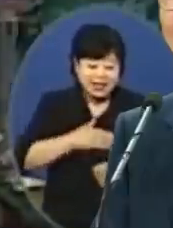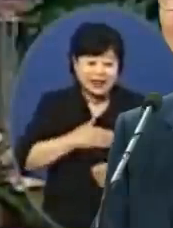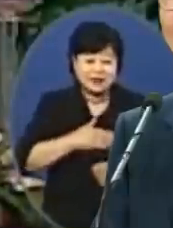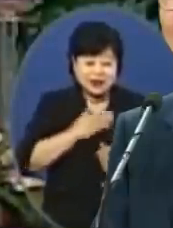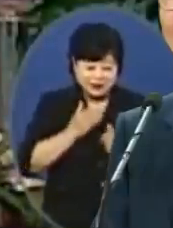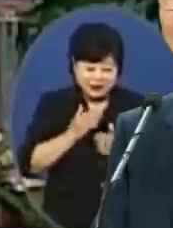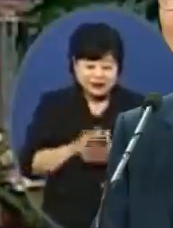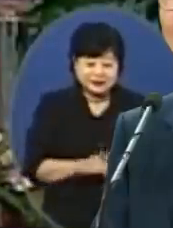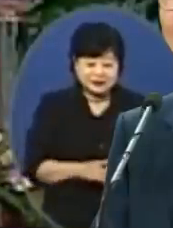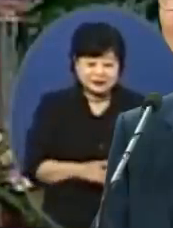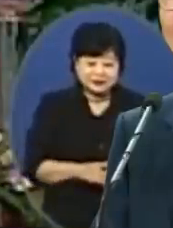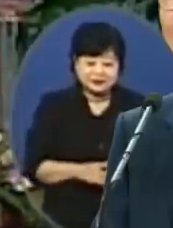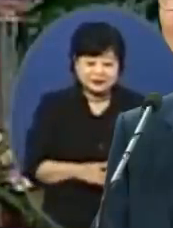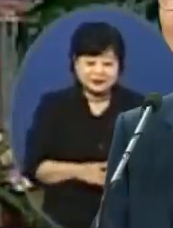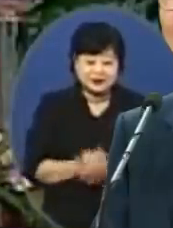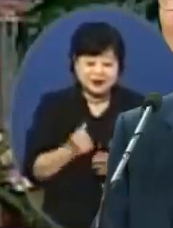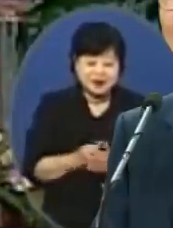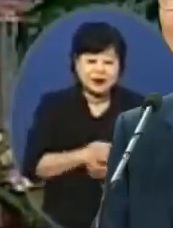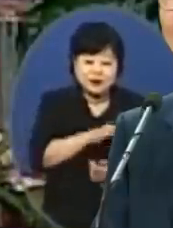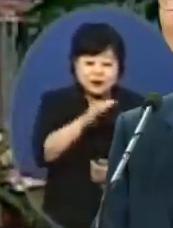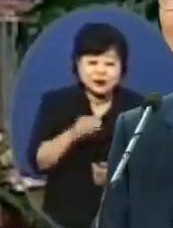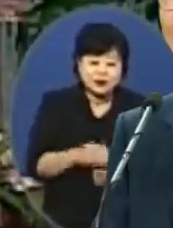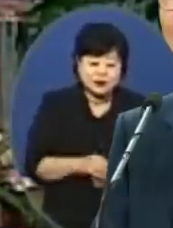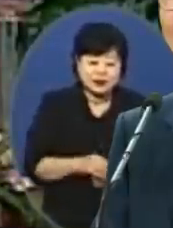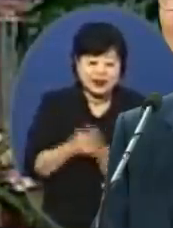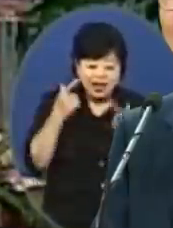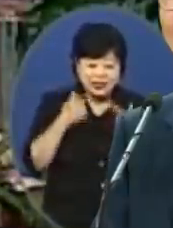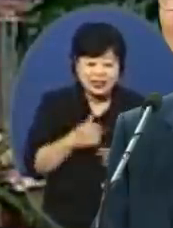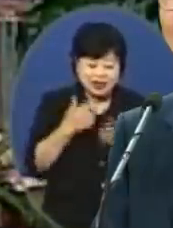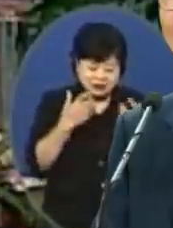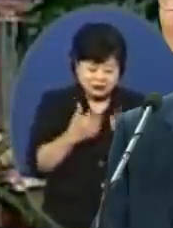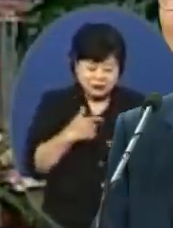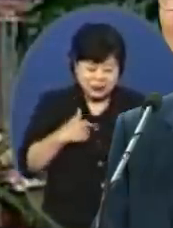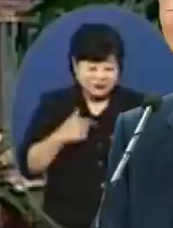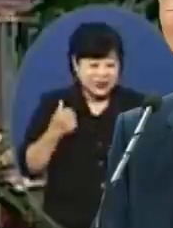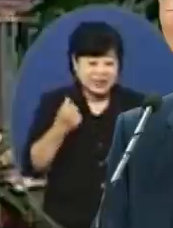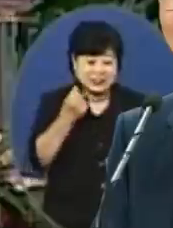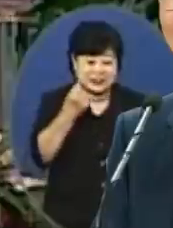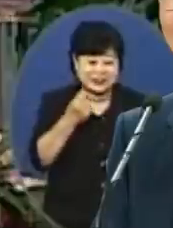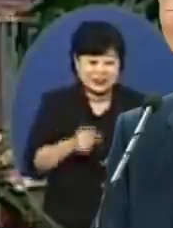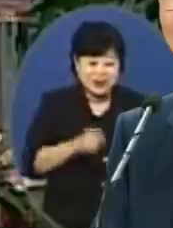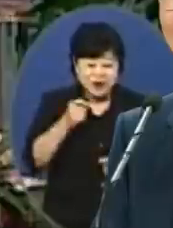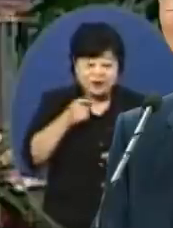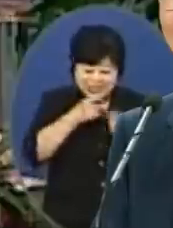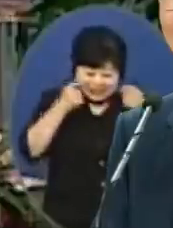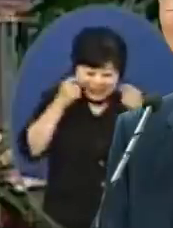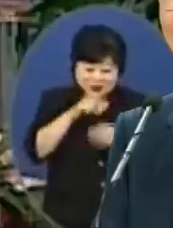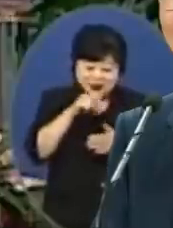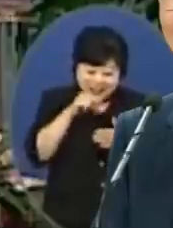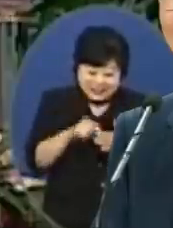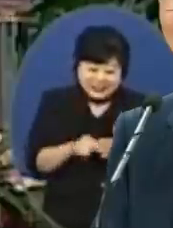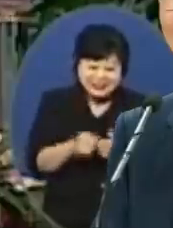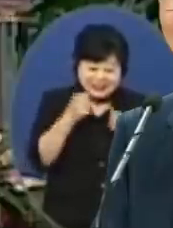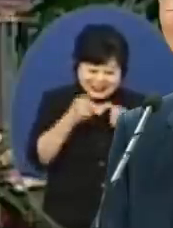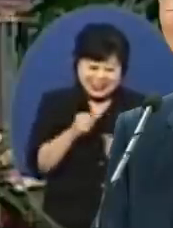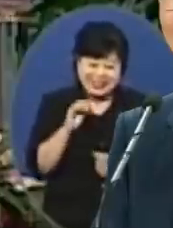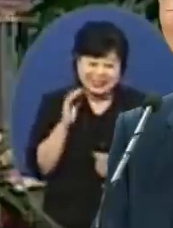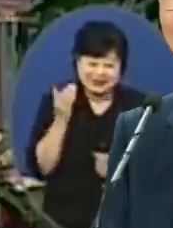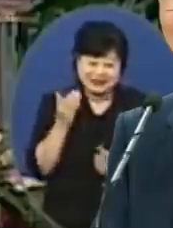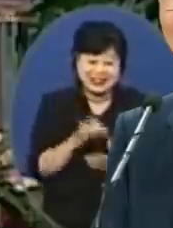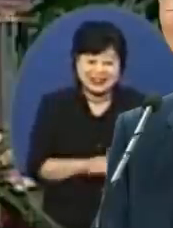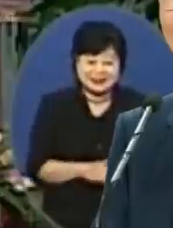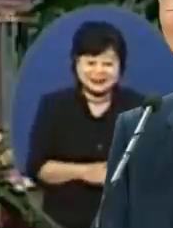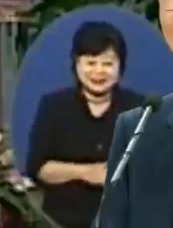되시기를 바랍니다. 그러므로 우리는 항상 충만한 기쁨을 가지고 영원한 즐거움 속에서 살아야 할 것인